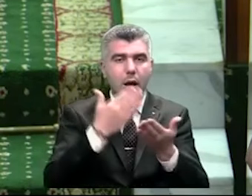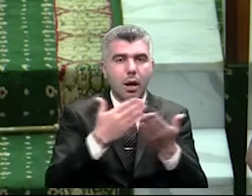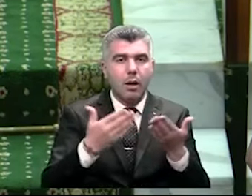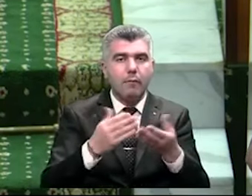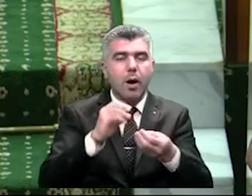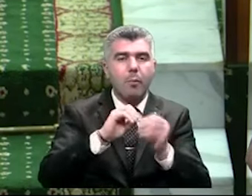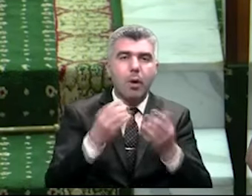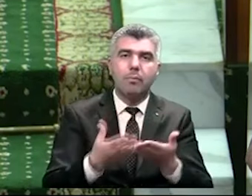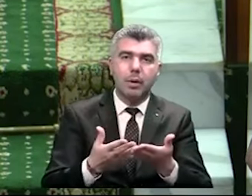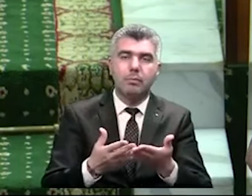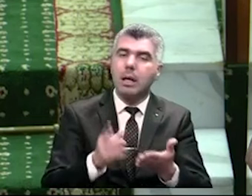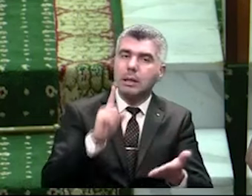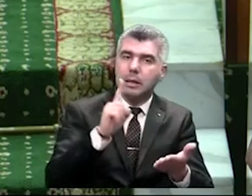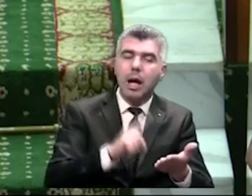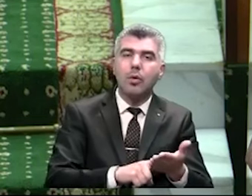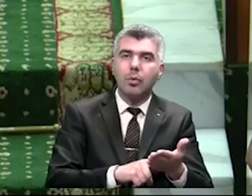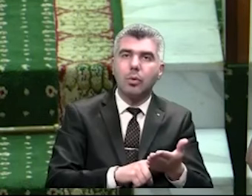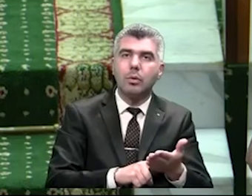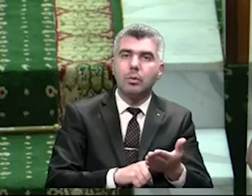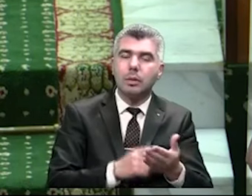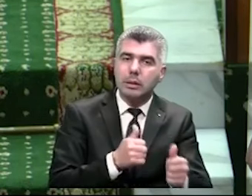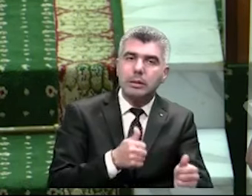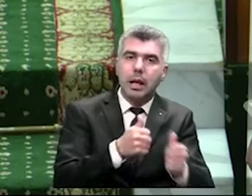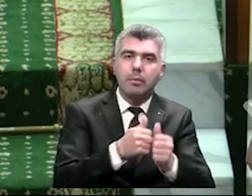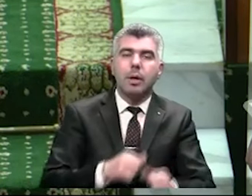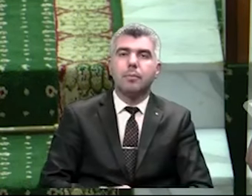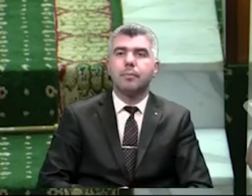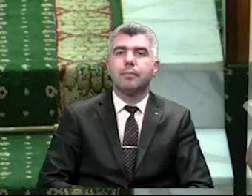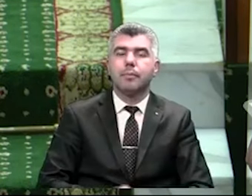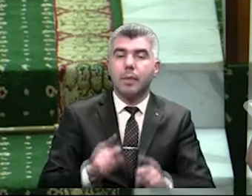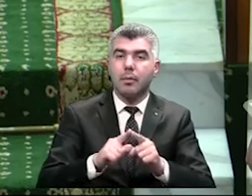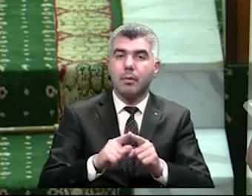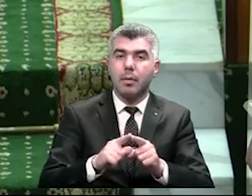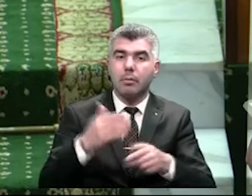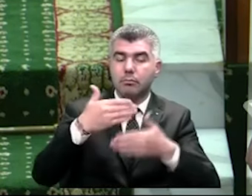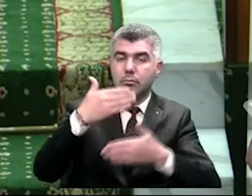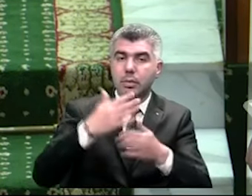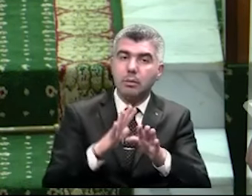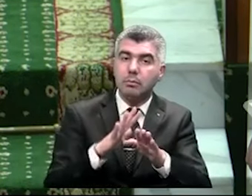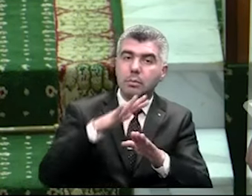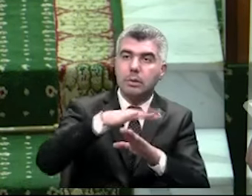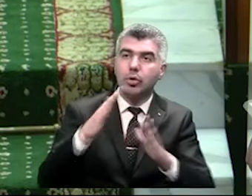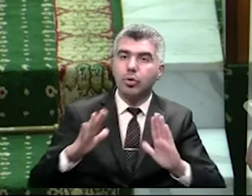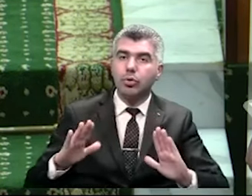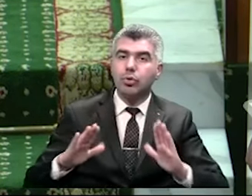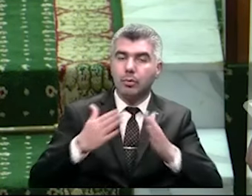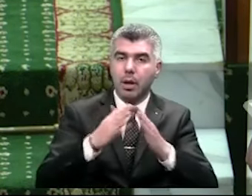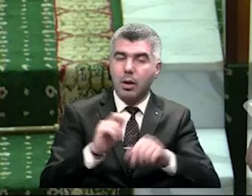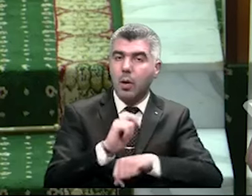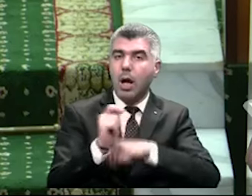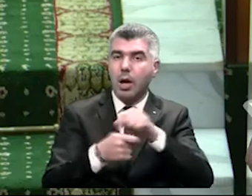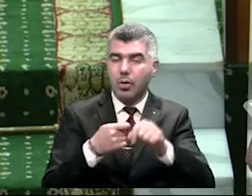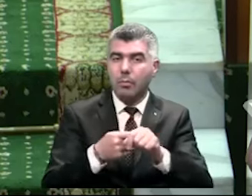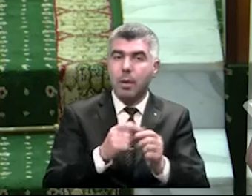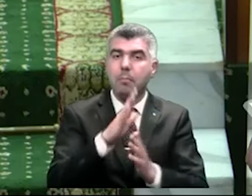المطروحه وكان ضروري ان يكون هك تعبئه تامه بالنسبه للسدود التليه كذلك بغيت ناكد بانه هذا كان